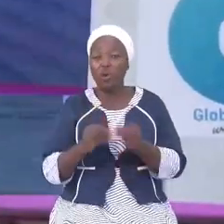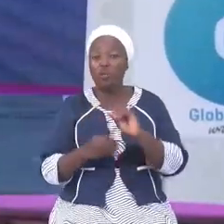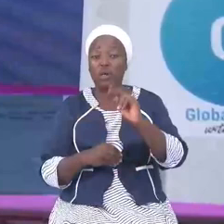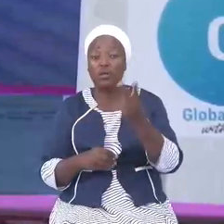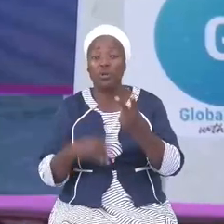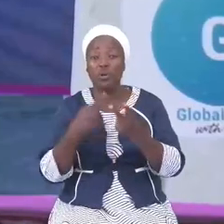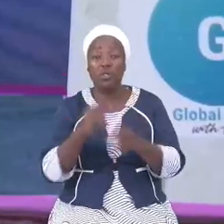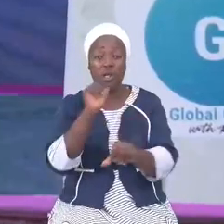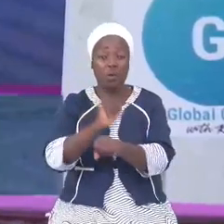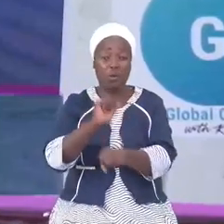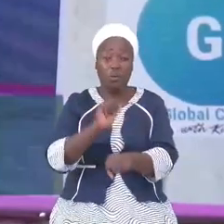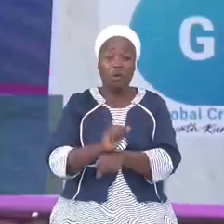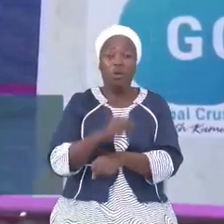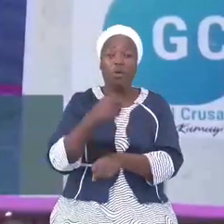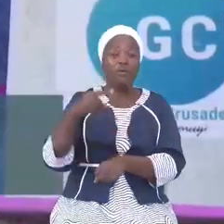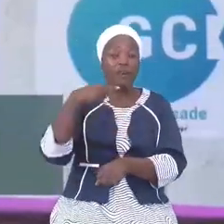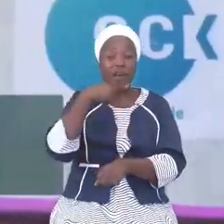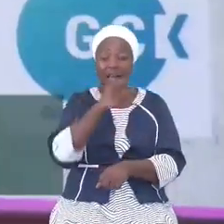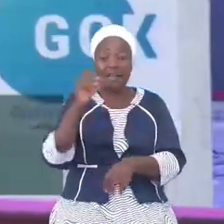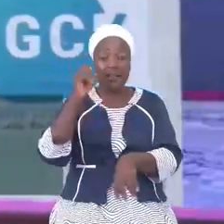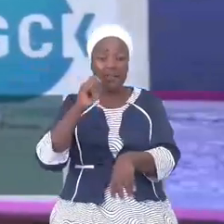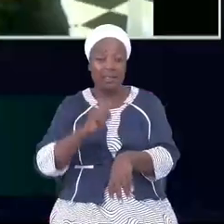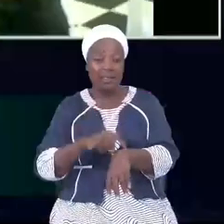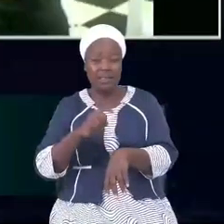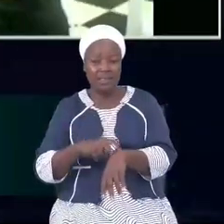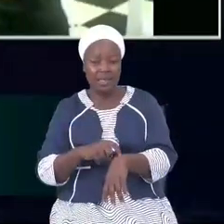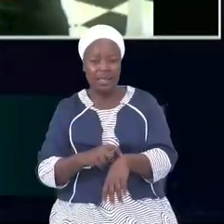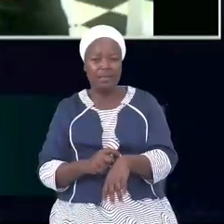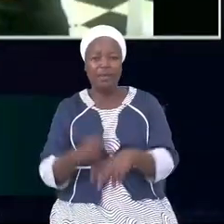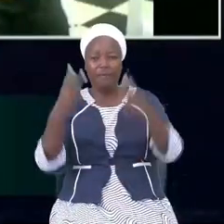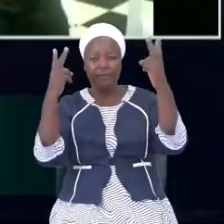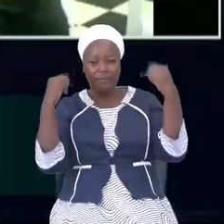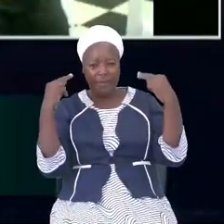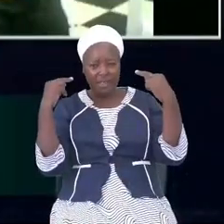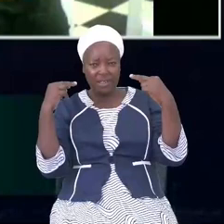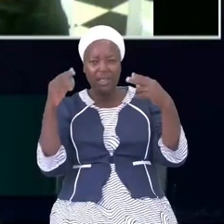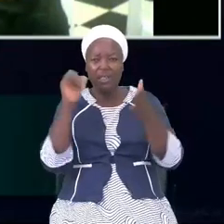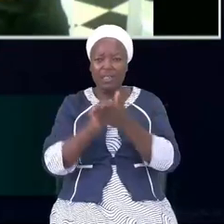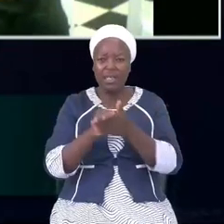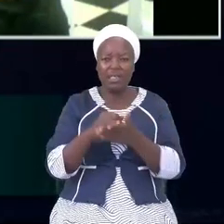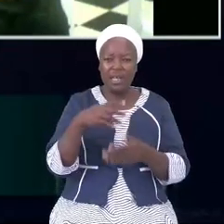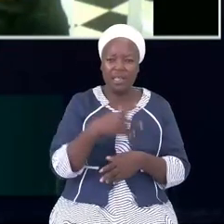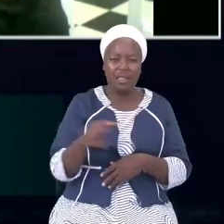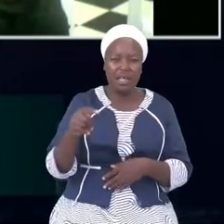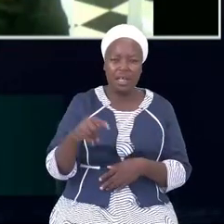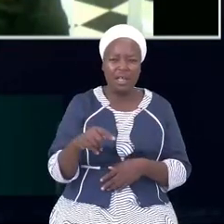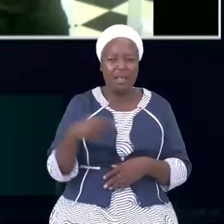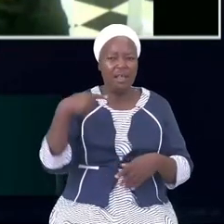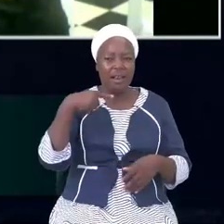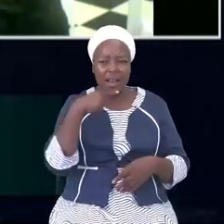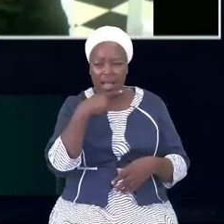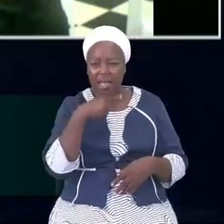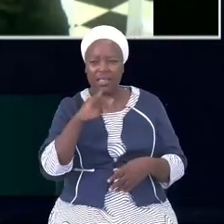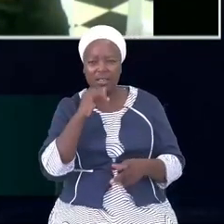l'opération des vanités dans le monde, dans le mode de vie. La vie est juste un mot de vie